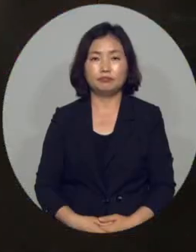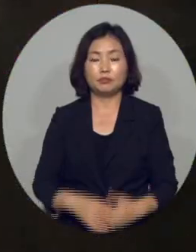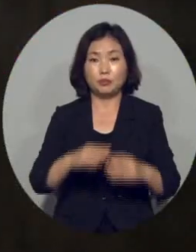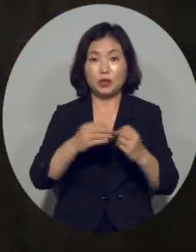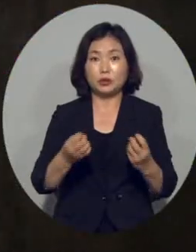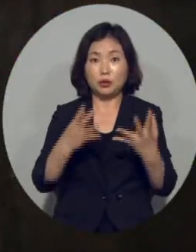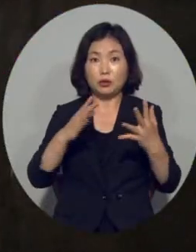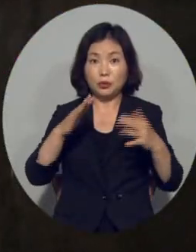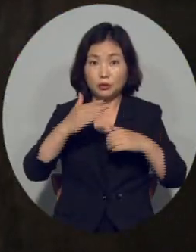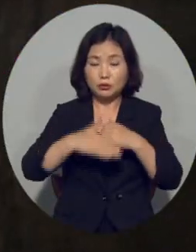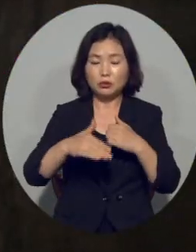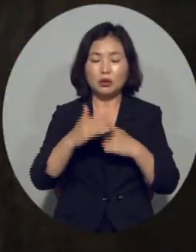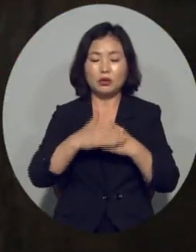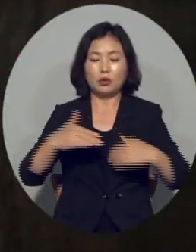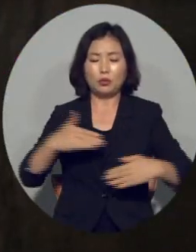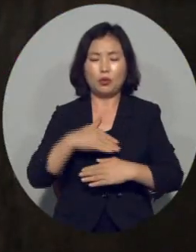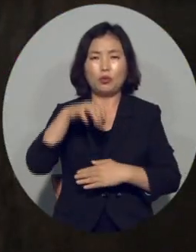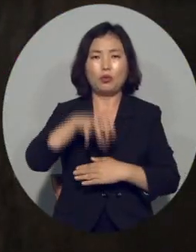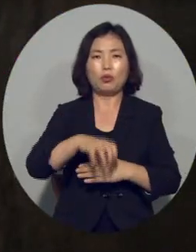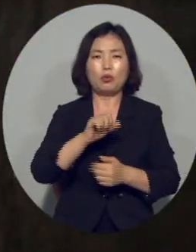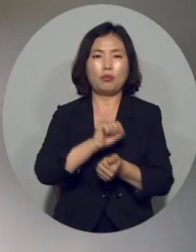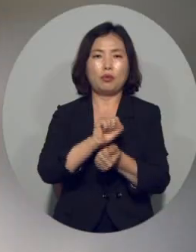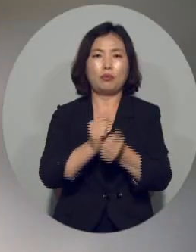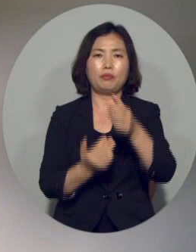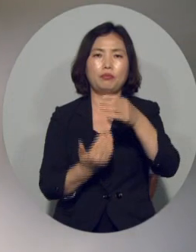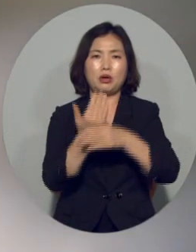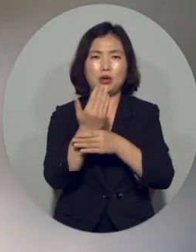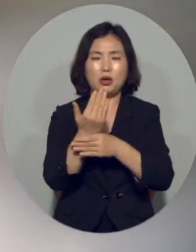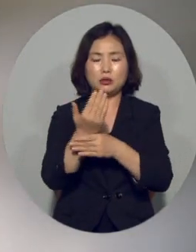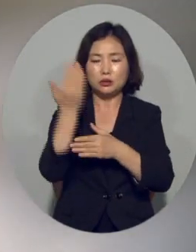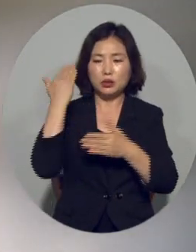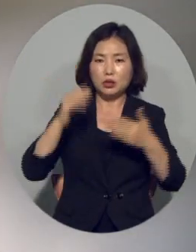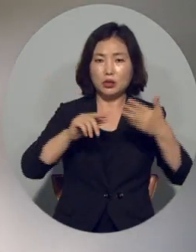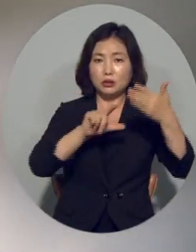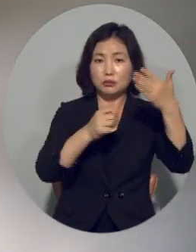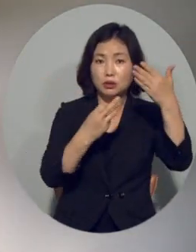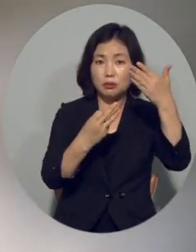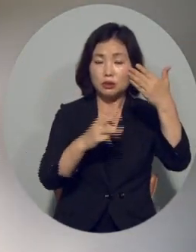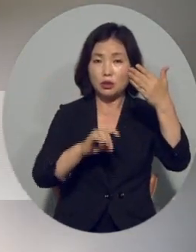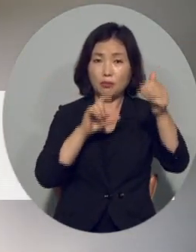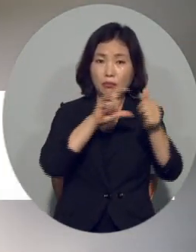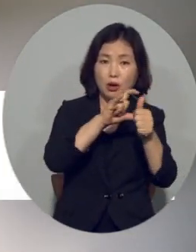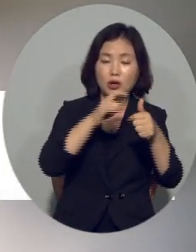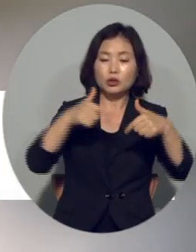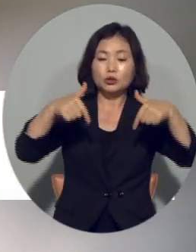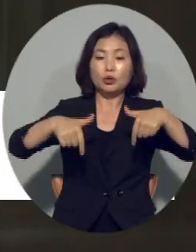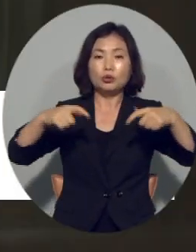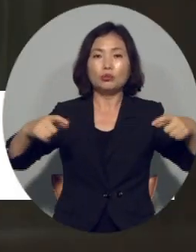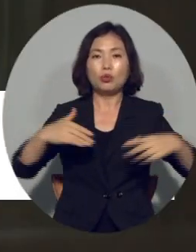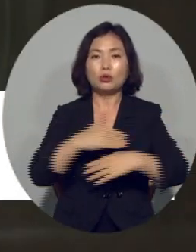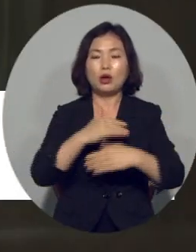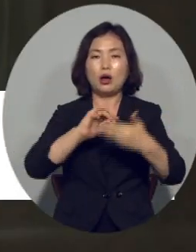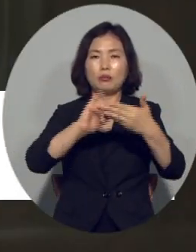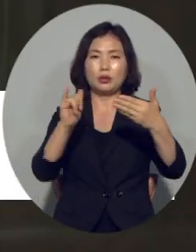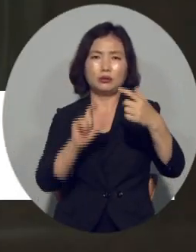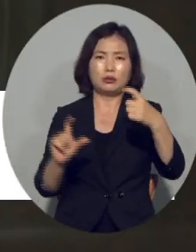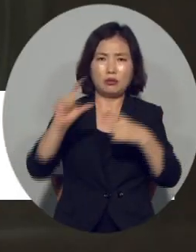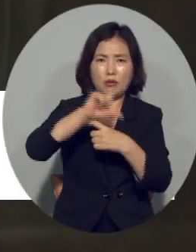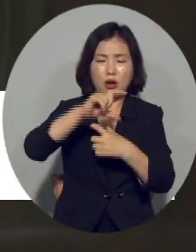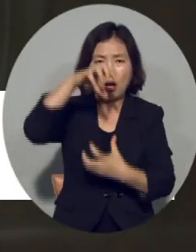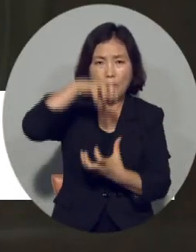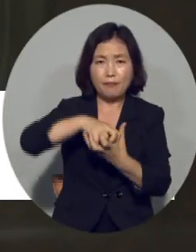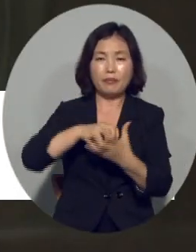명절을 앞두고 되고 해서 다시 목욕탕 집단 감염이 터졌습니다 지난 13일 첫 확장자가 나온 소꿉 목욕탕에서 9명 변화와